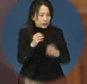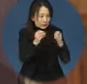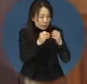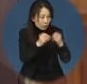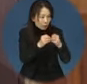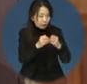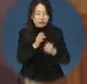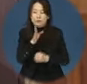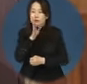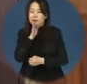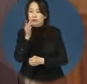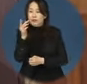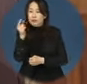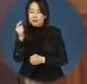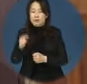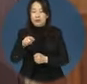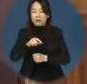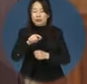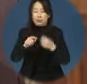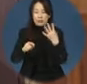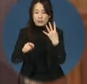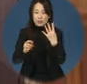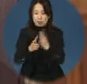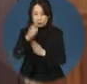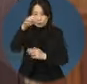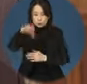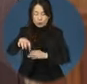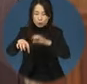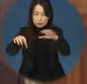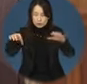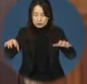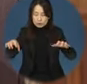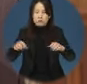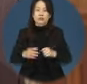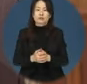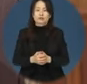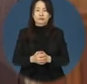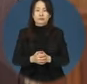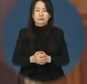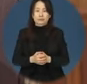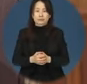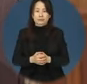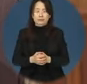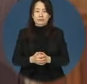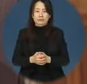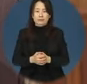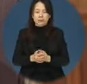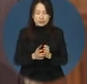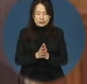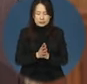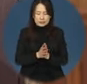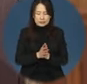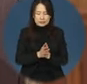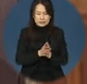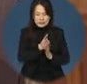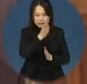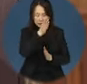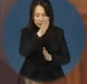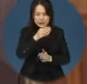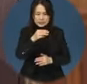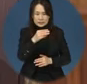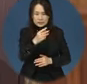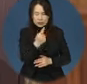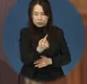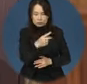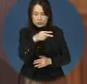한해 2서식 같은 경우에는 기존의 이제 시 도와 시 군 구가 있었던 중간 역할이 무덤 해요 그래 시로오는 시